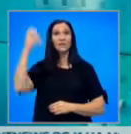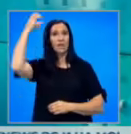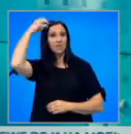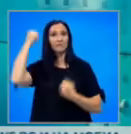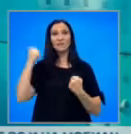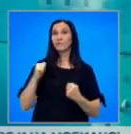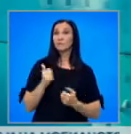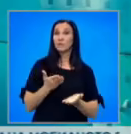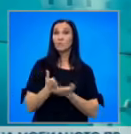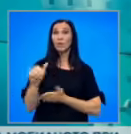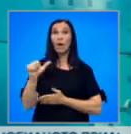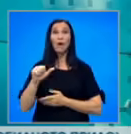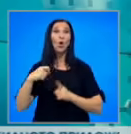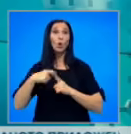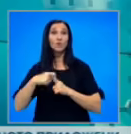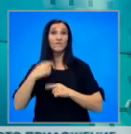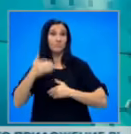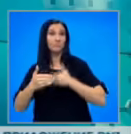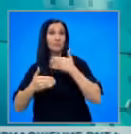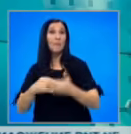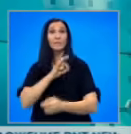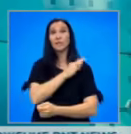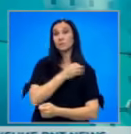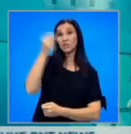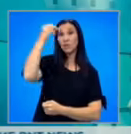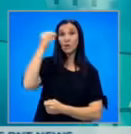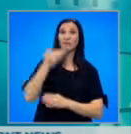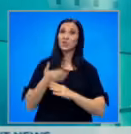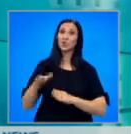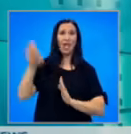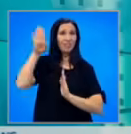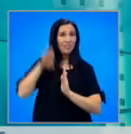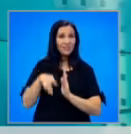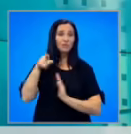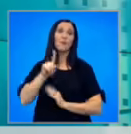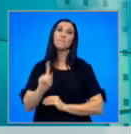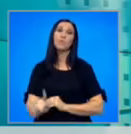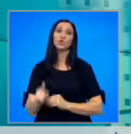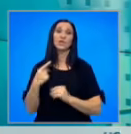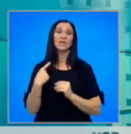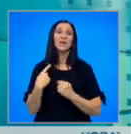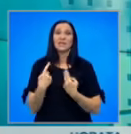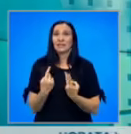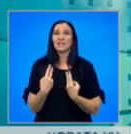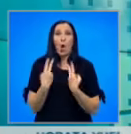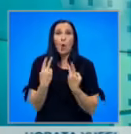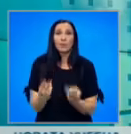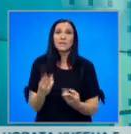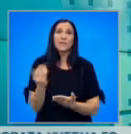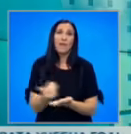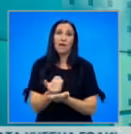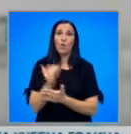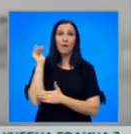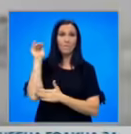инспектор. Според Ангел Кунчев, темпът на имунизация у нас все още е прекалено нисък, а това може да се отрази на икономиката ни в